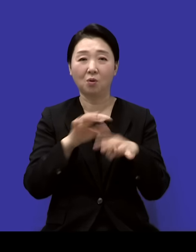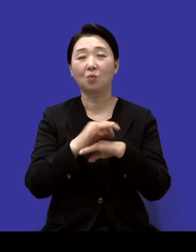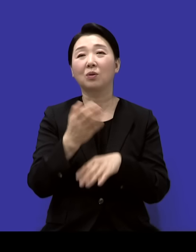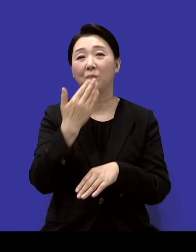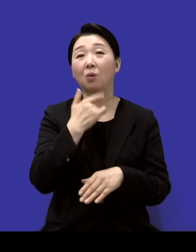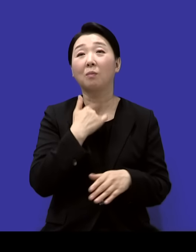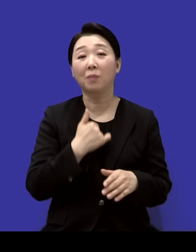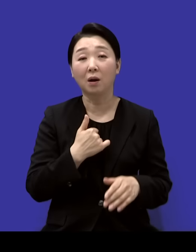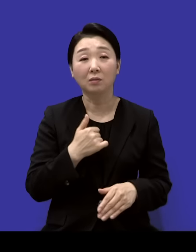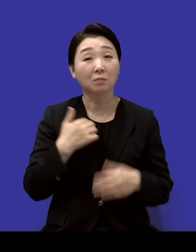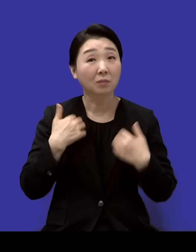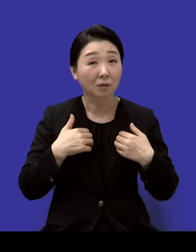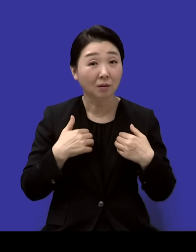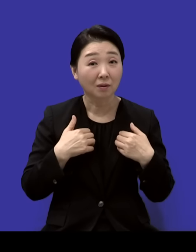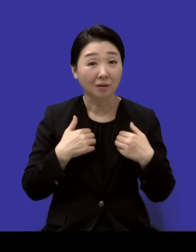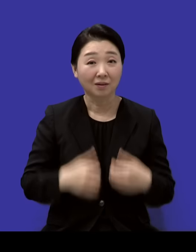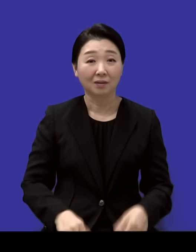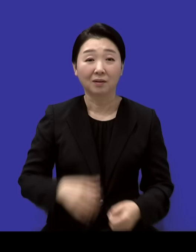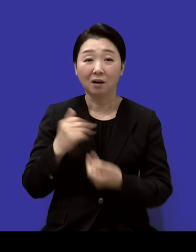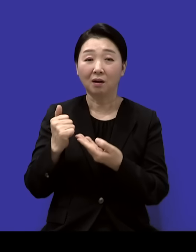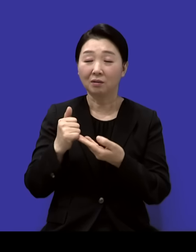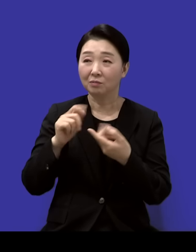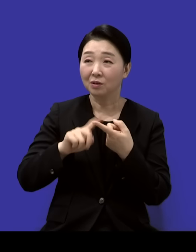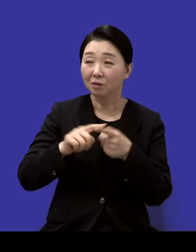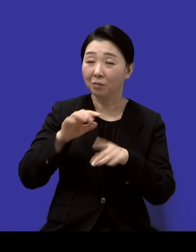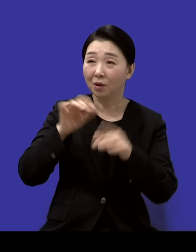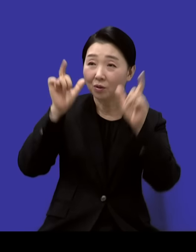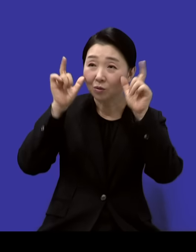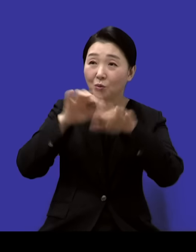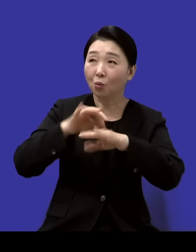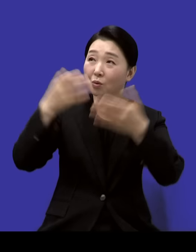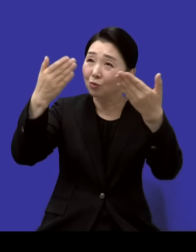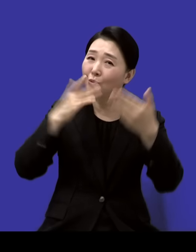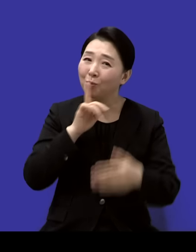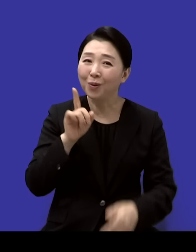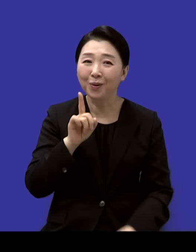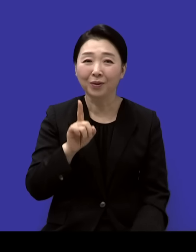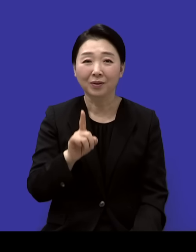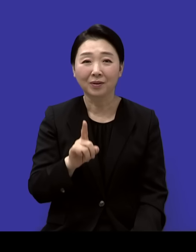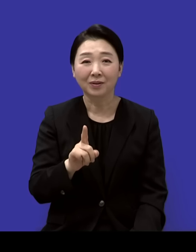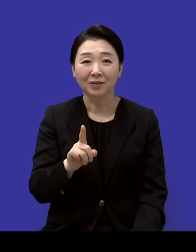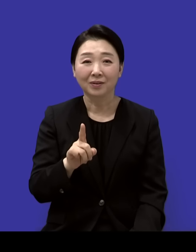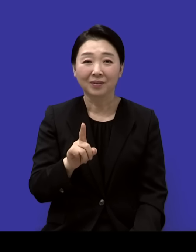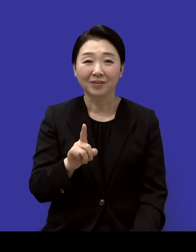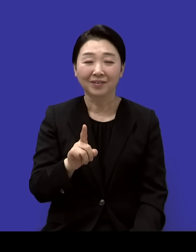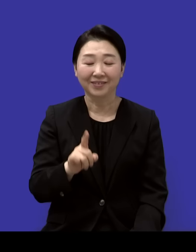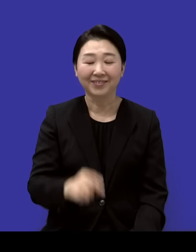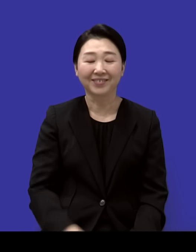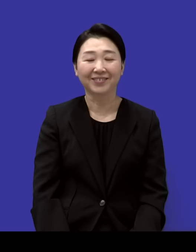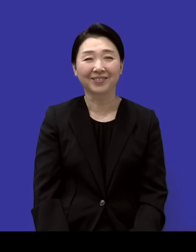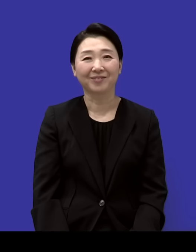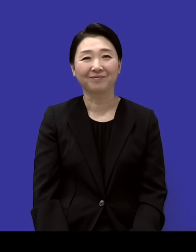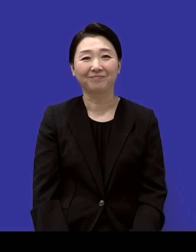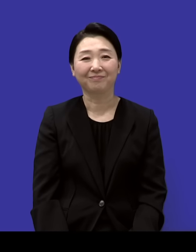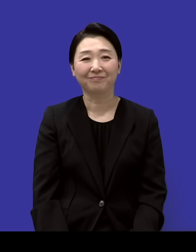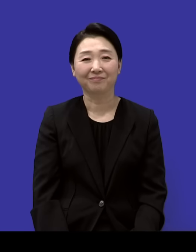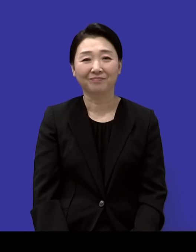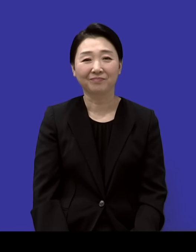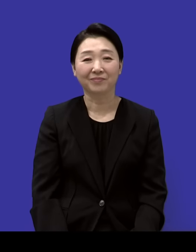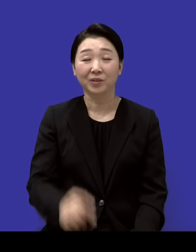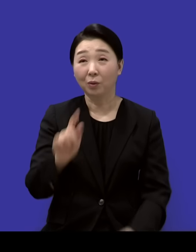제가 너무 재밌잖아 하나님이. 예. 하나님 이렇게까지 소고기를 저한테 주신다고요? 내가 그러니까 언제 몇 끼 달라고 그랬어요? 한